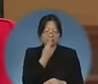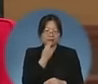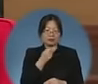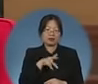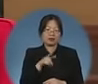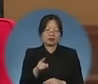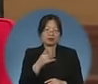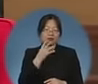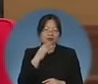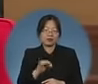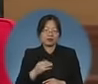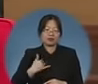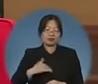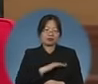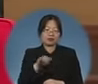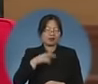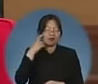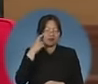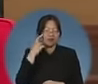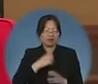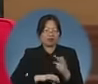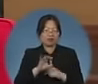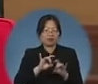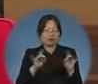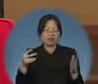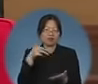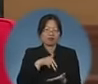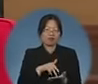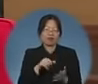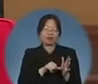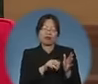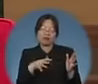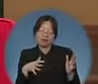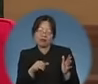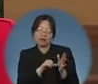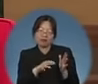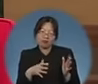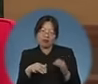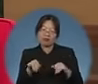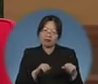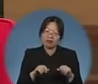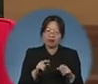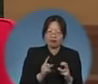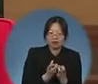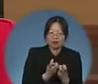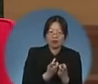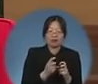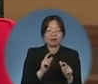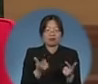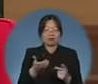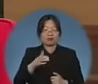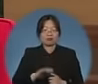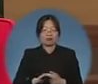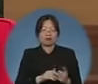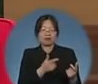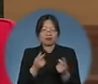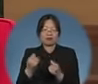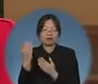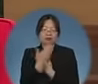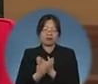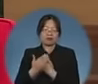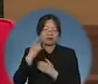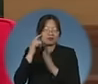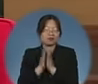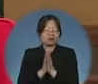물론 이거를 저희가 의식적으로 아침마다 일어나가지고 뭐 유명해지고 밥도 먹는 이거 아니죠. 아니죠. 이 모든 네. 것이 네. 우리 몸이